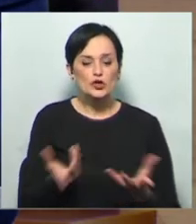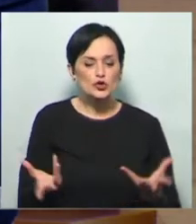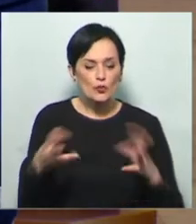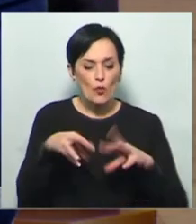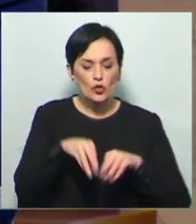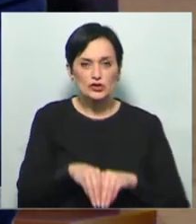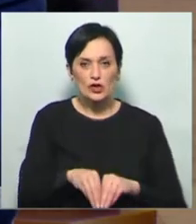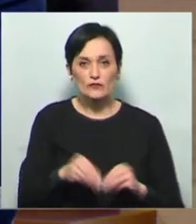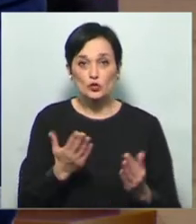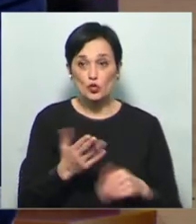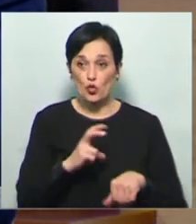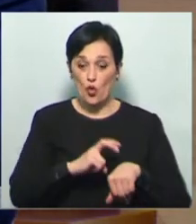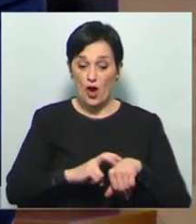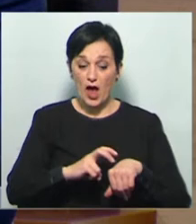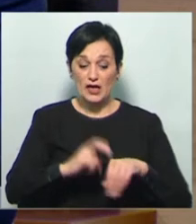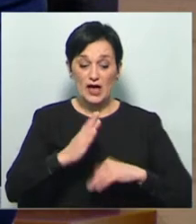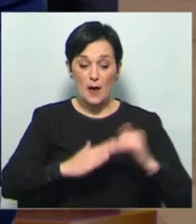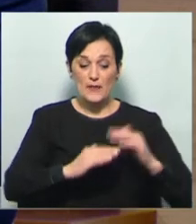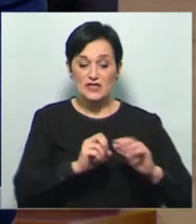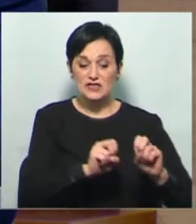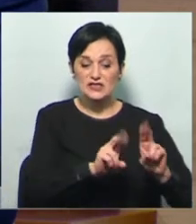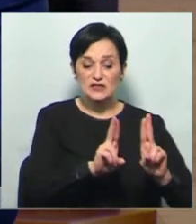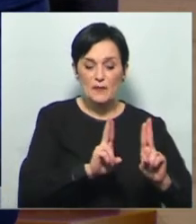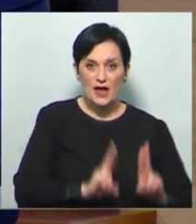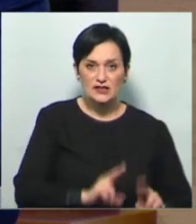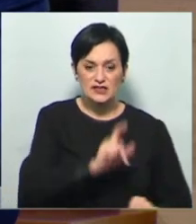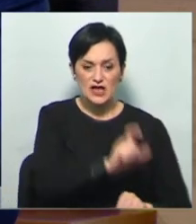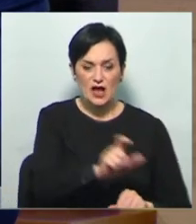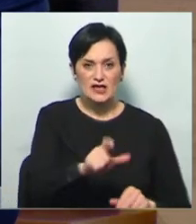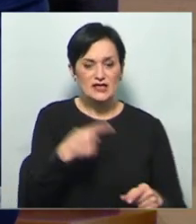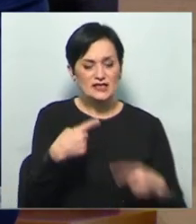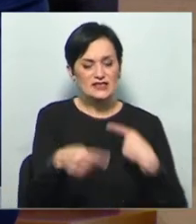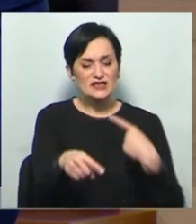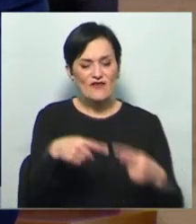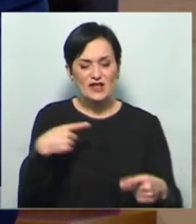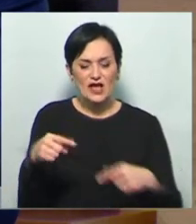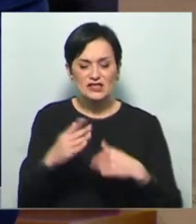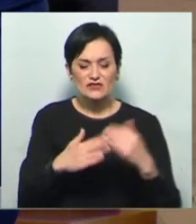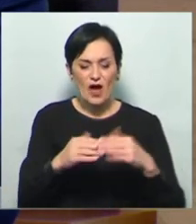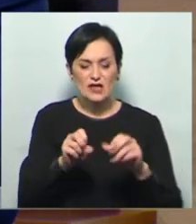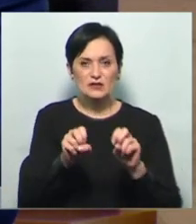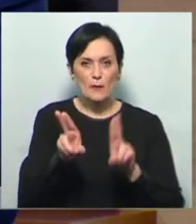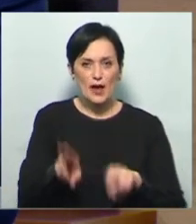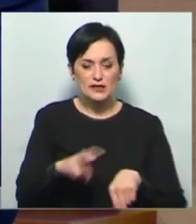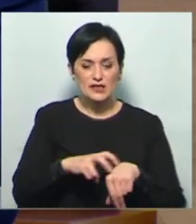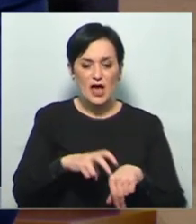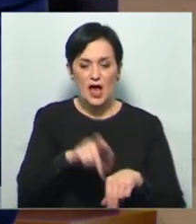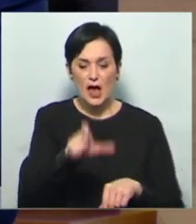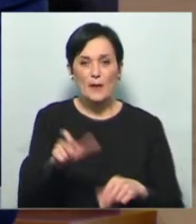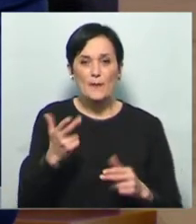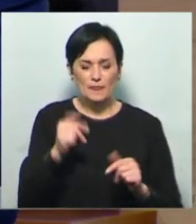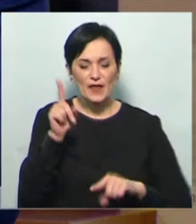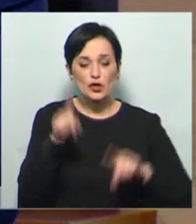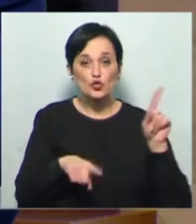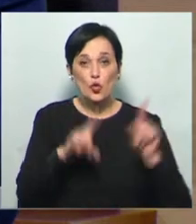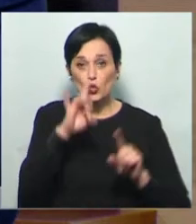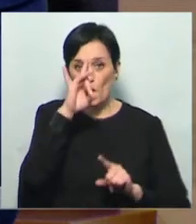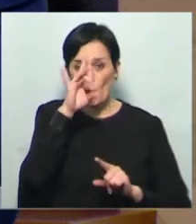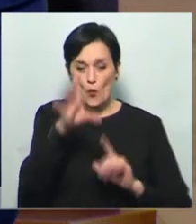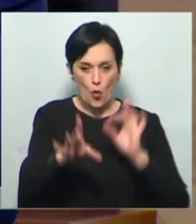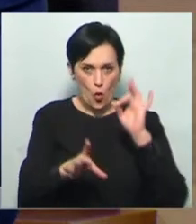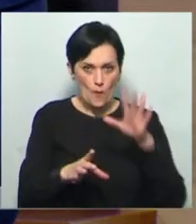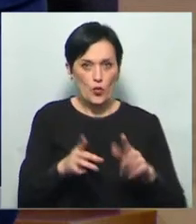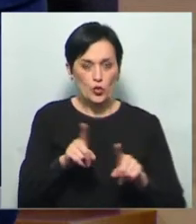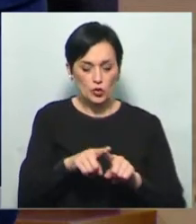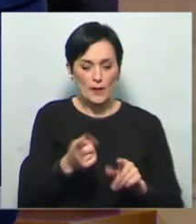მოიცავს როგორც ექიმ სპეციალისტებს, ანგიოლოგებს, სხვადასხვა სპეციალობის ექიმებს და ზოგადად პოპულაციას, ნუ რა თქმა